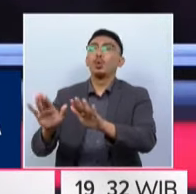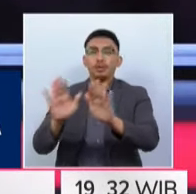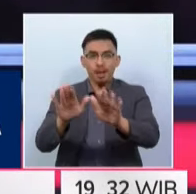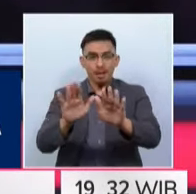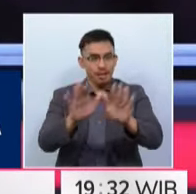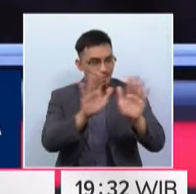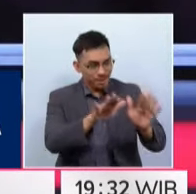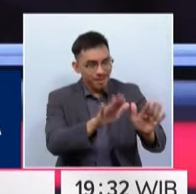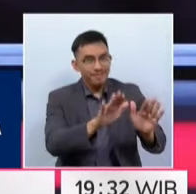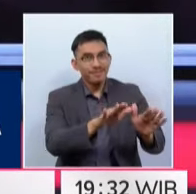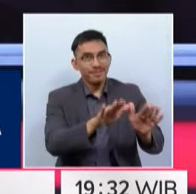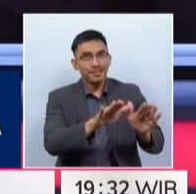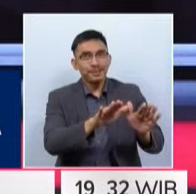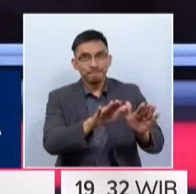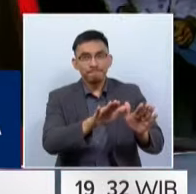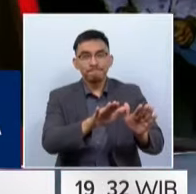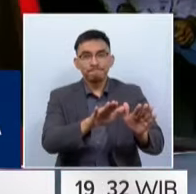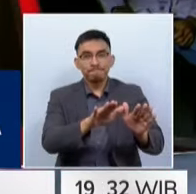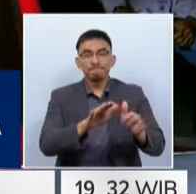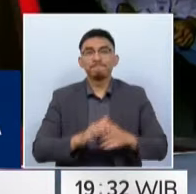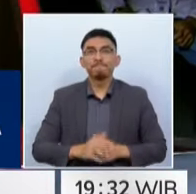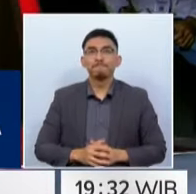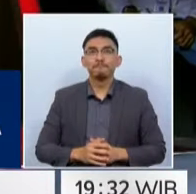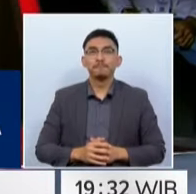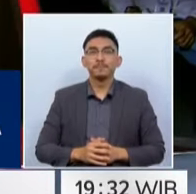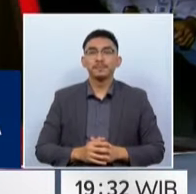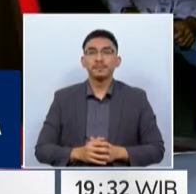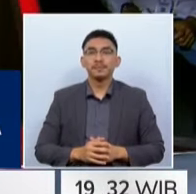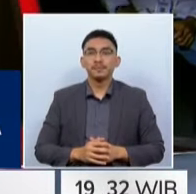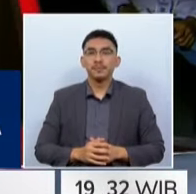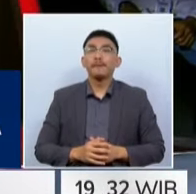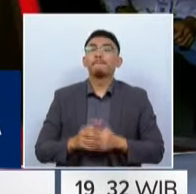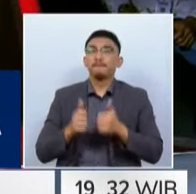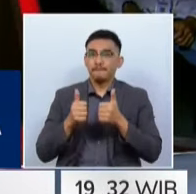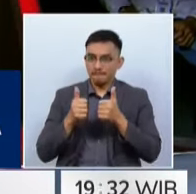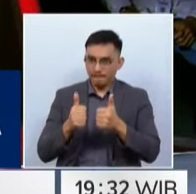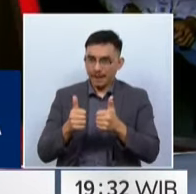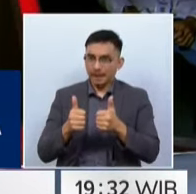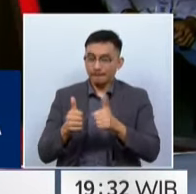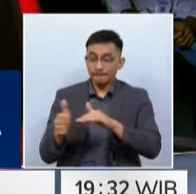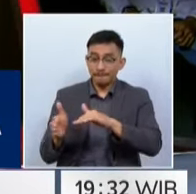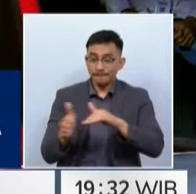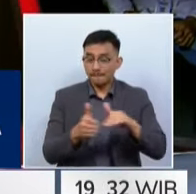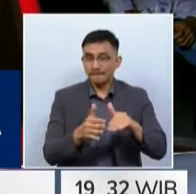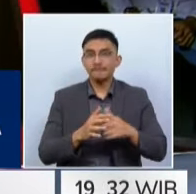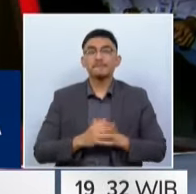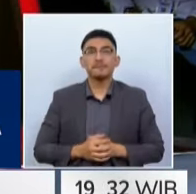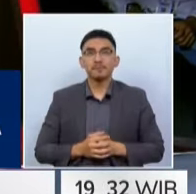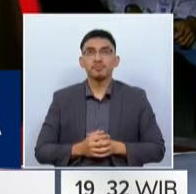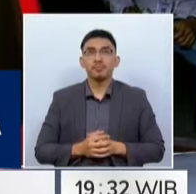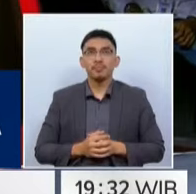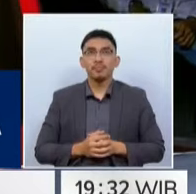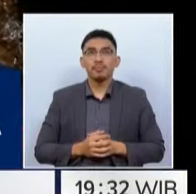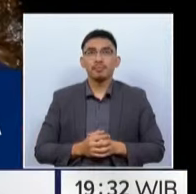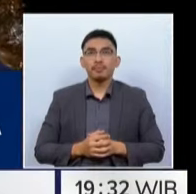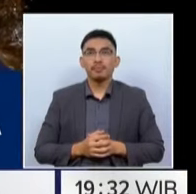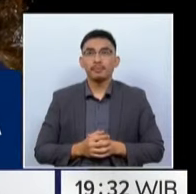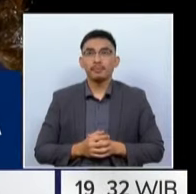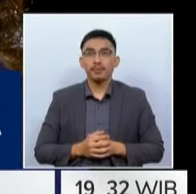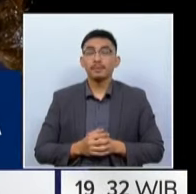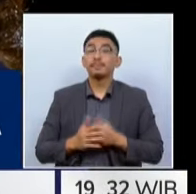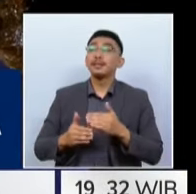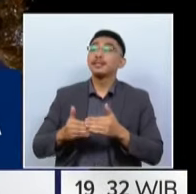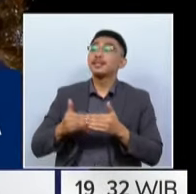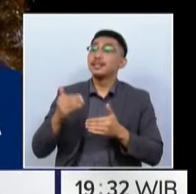Harap tenang hadirin Harap tenang dulu baik selanjutnya kami tenang Selanjutnya kami persilakan